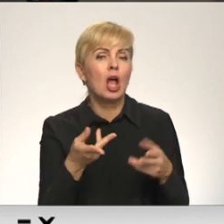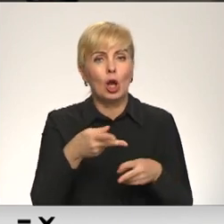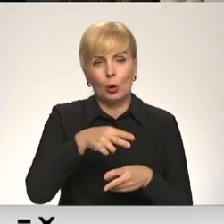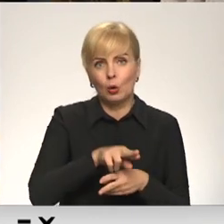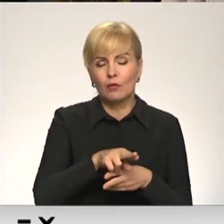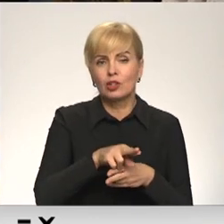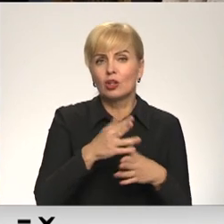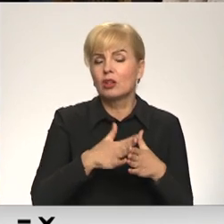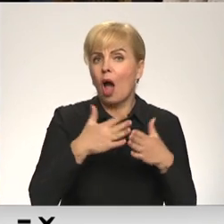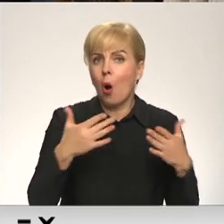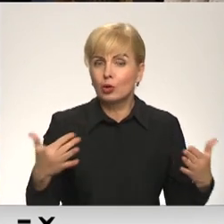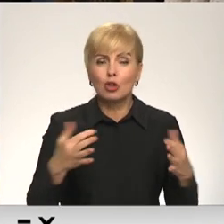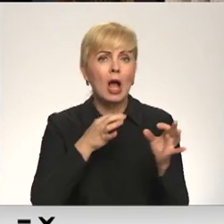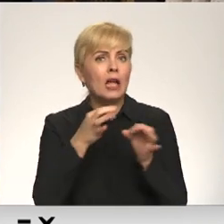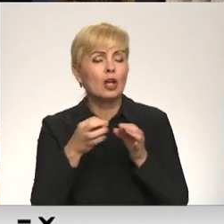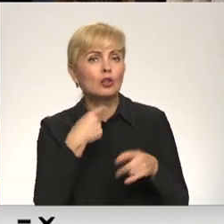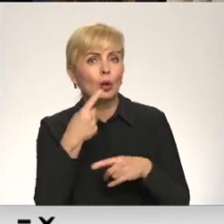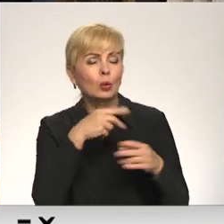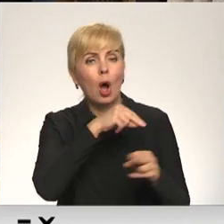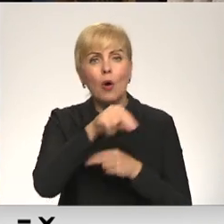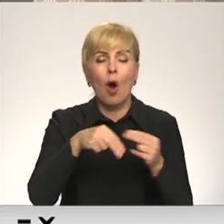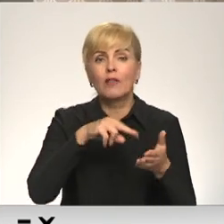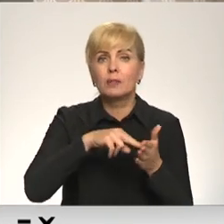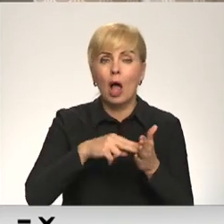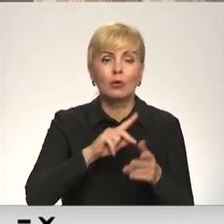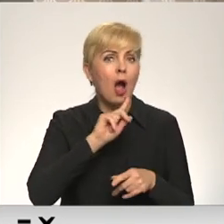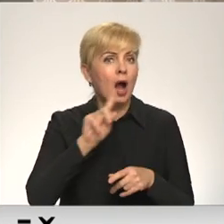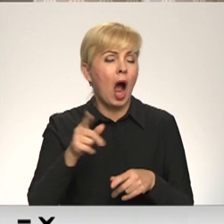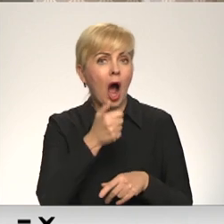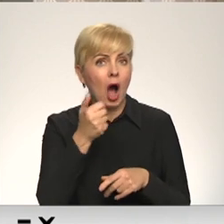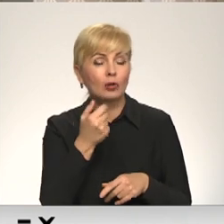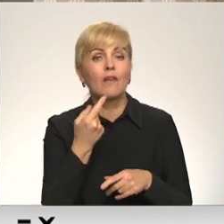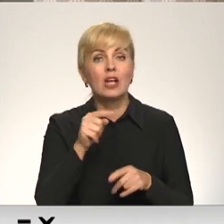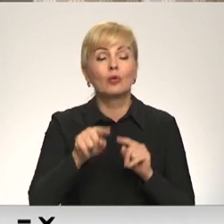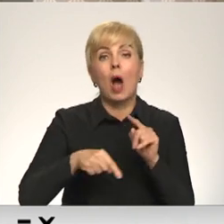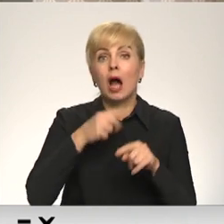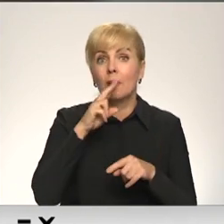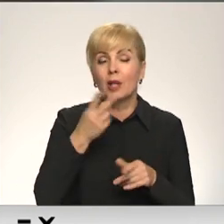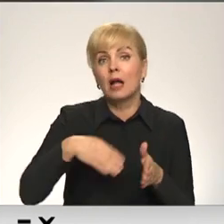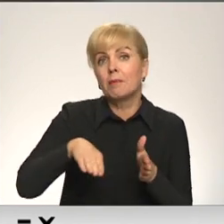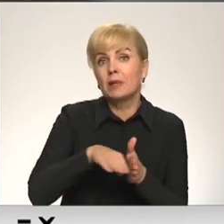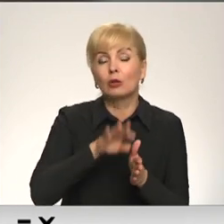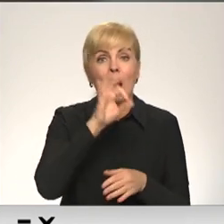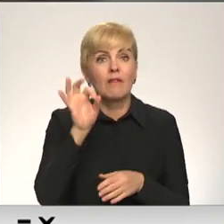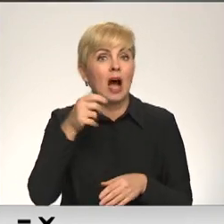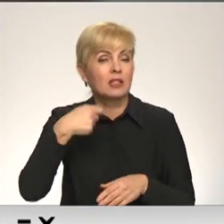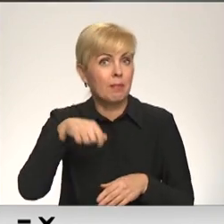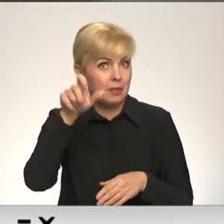dažādākas. Diskusijas, runas un konferences plānotas visu gadu. Vienā no tām jau nākamnedēļ piedalīsies arī Vācijas